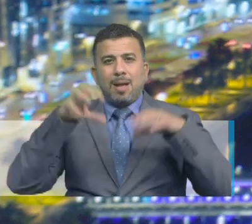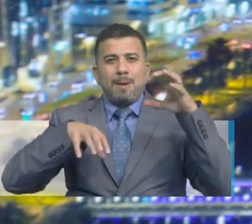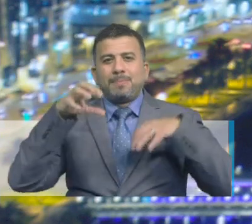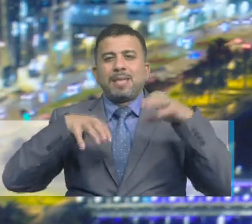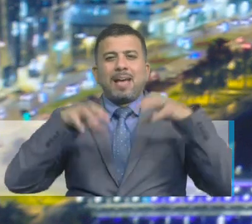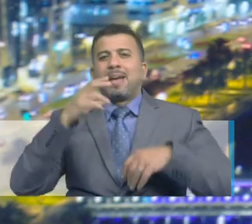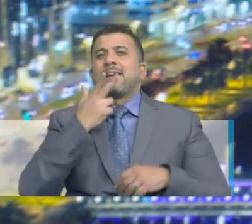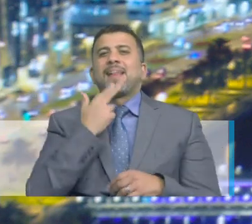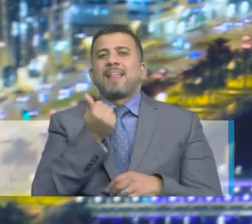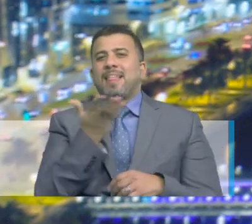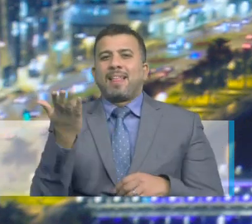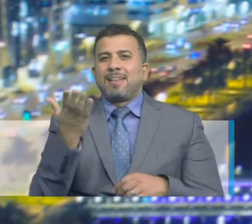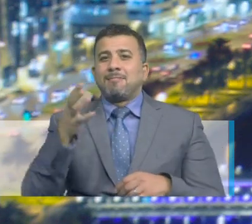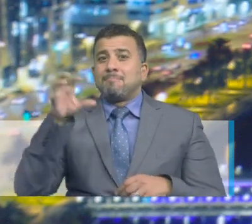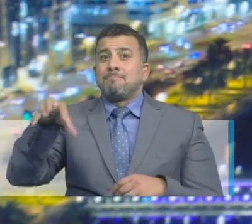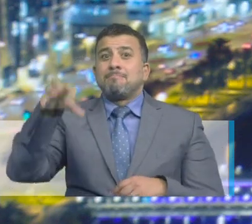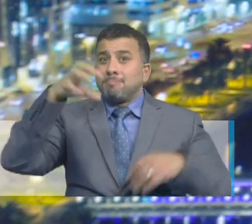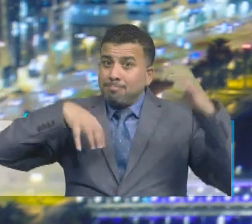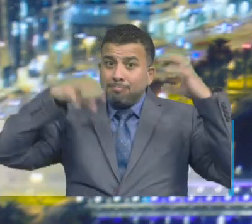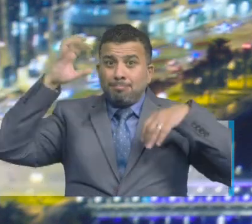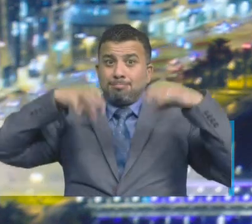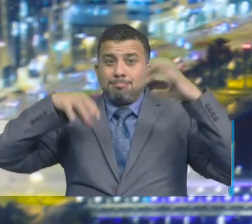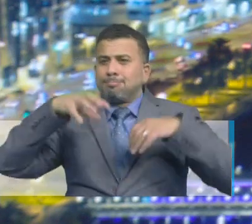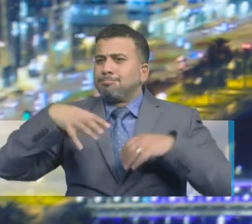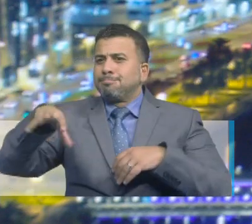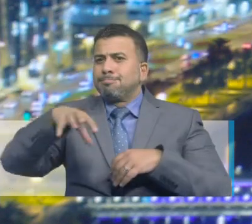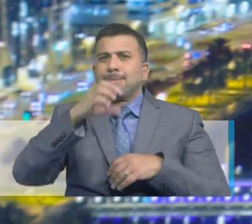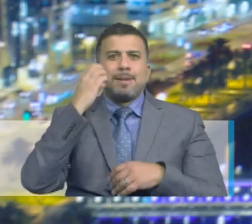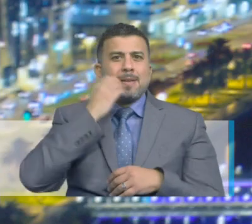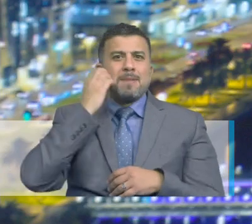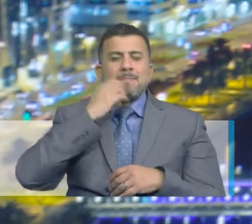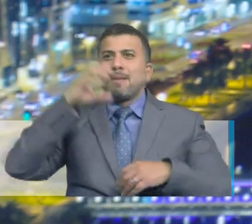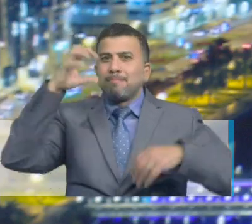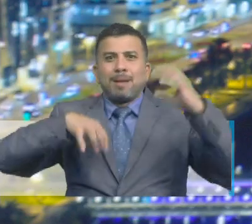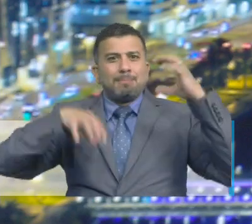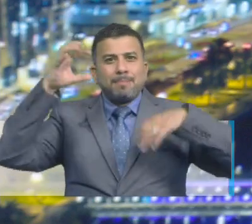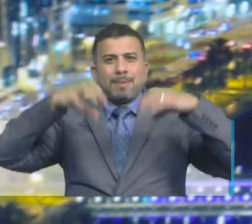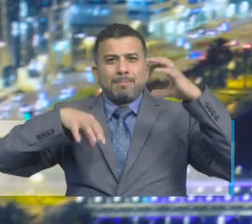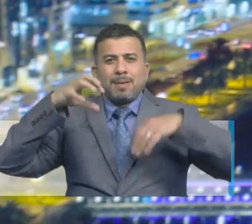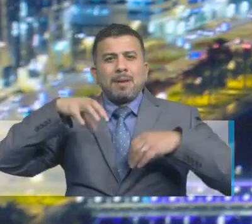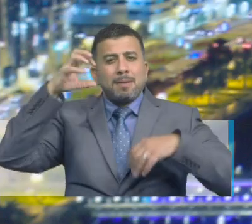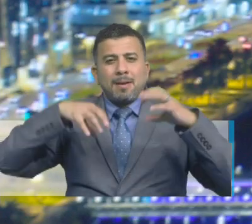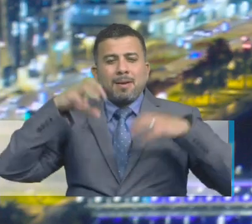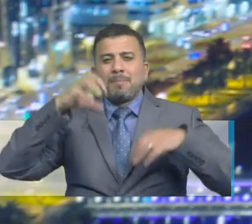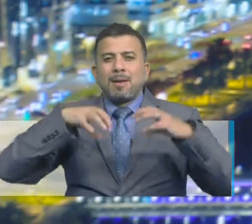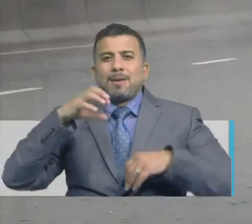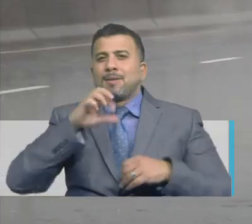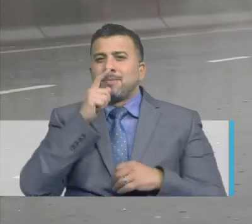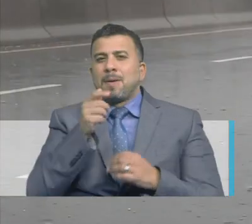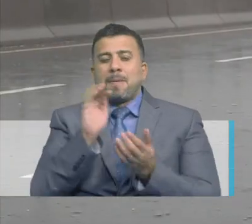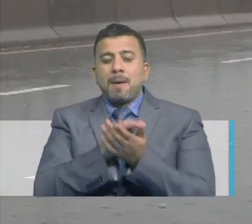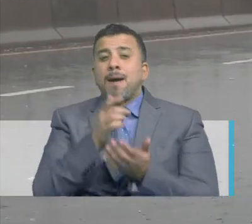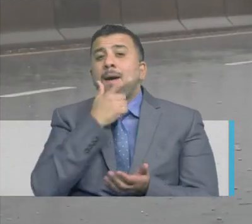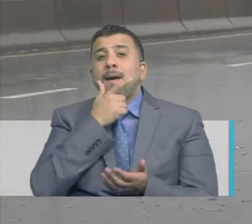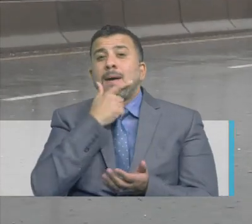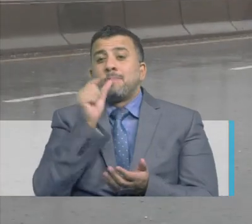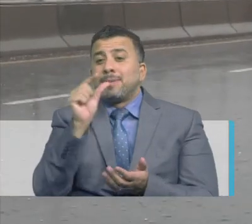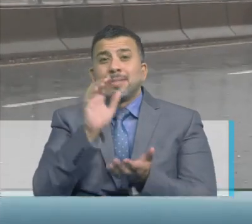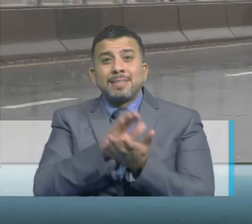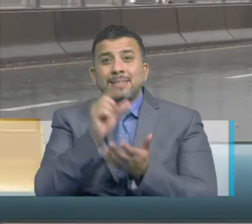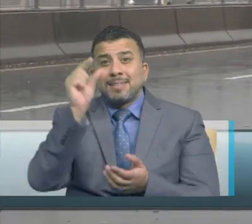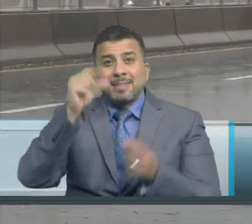نشرتنا مع امطار الخير التي هطلت بمناطق متفرقه من الدوله حيث هطلت امطار الرحمه المصحوبه ببرد